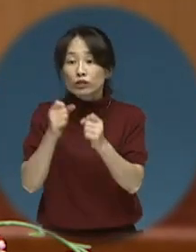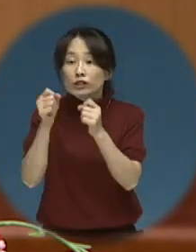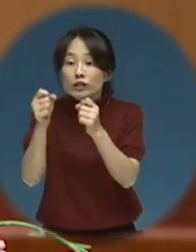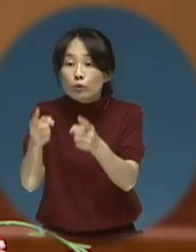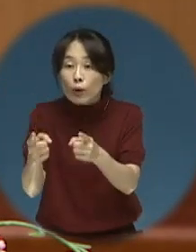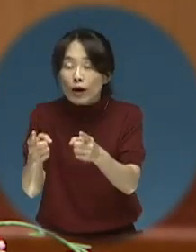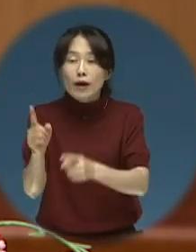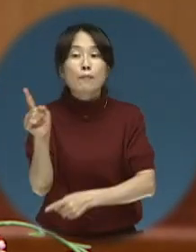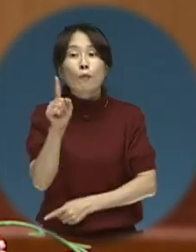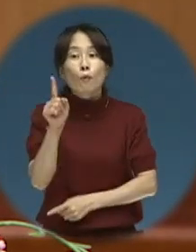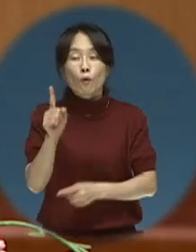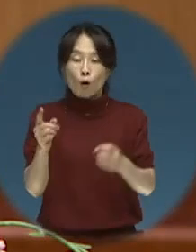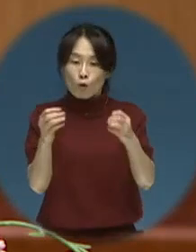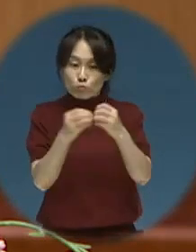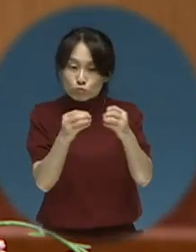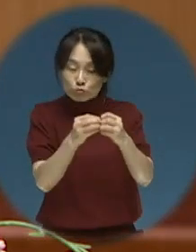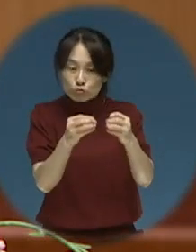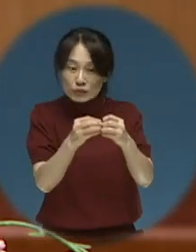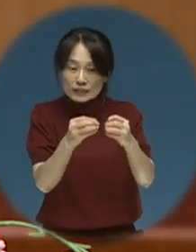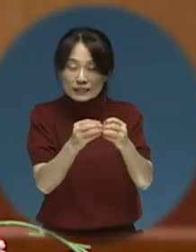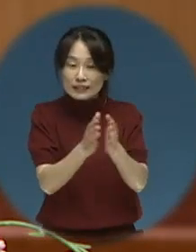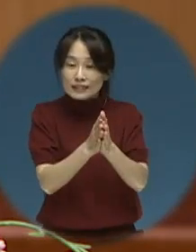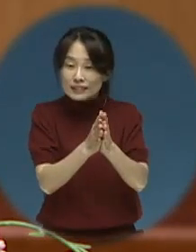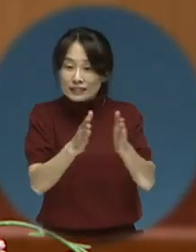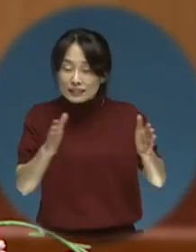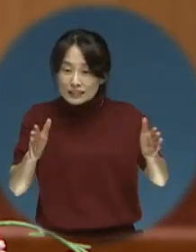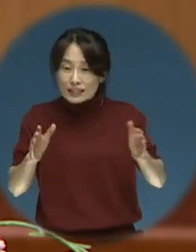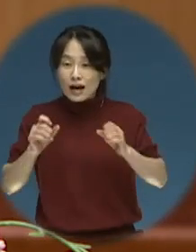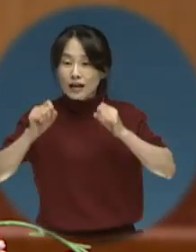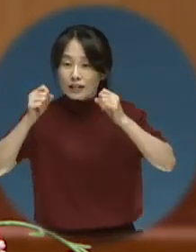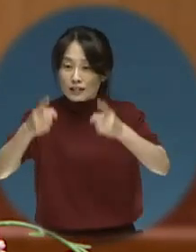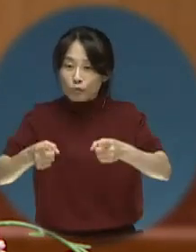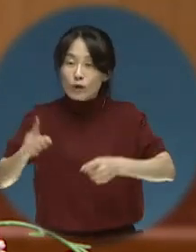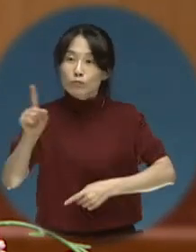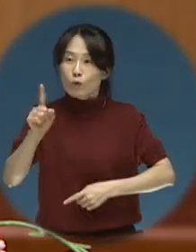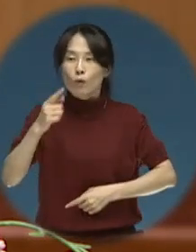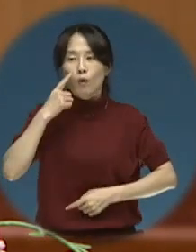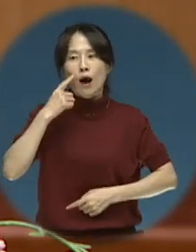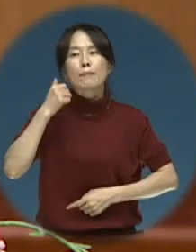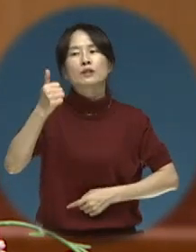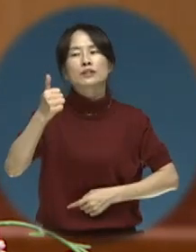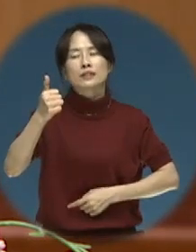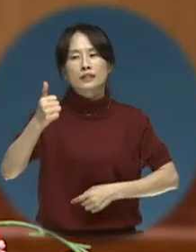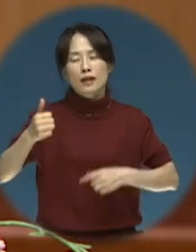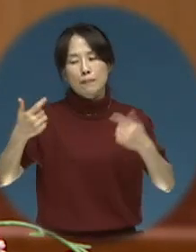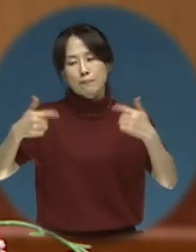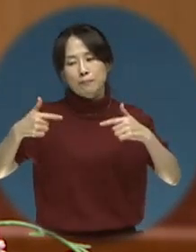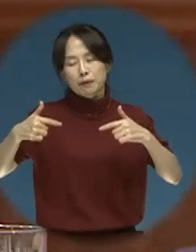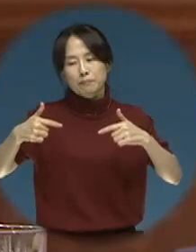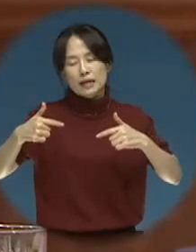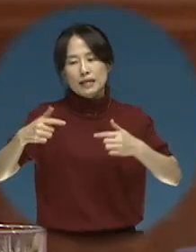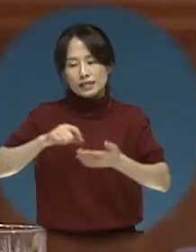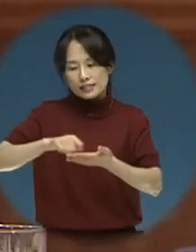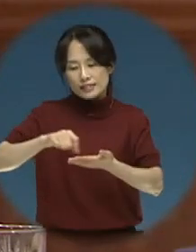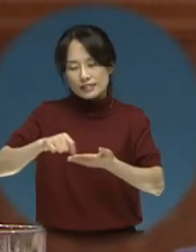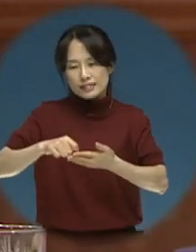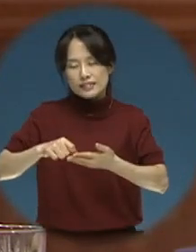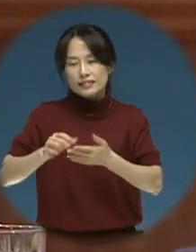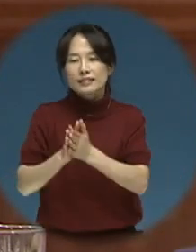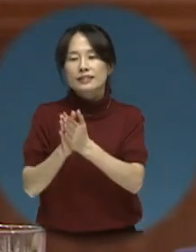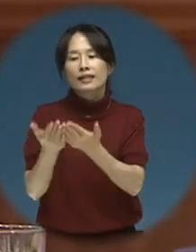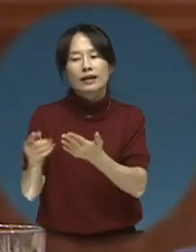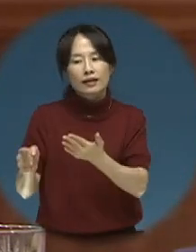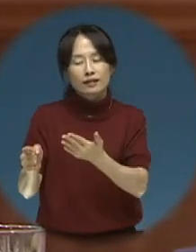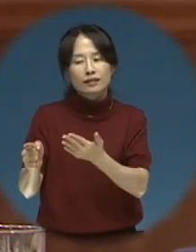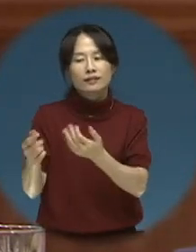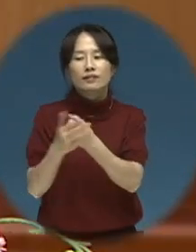계기는 문학 쪽으로 몸을 이렇게 좀 비튼 그 계기는 아버지 일기장 때문이었습니다. 아버님의 일기장? 네,